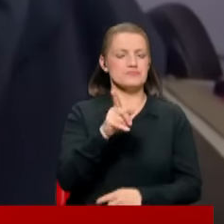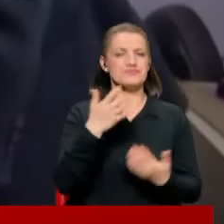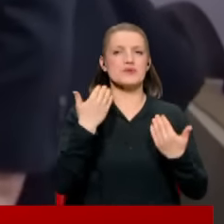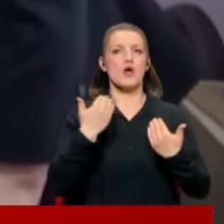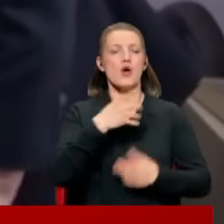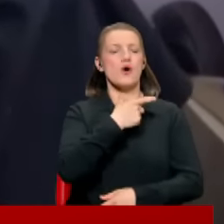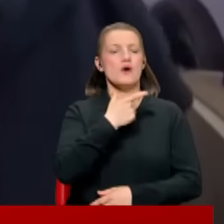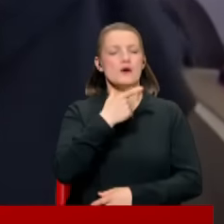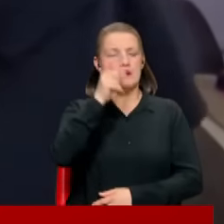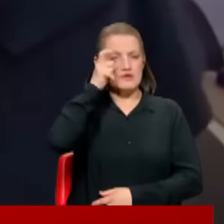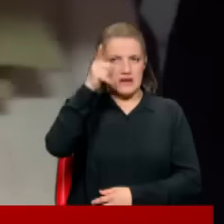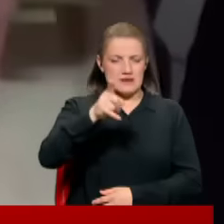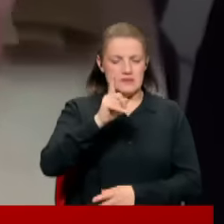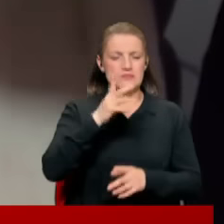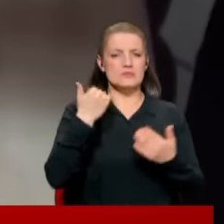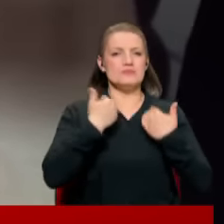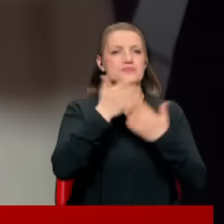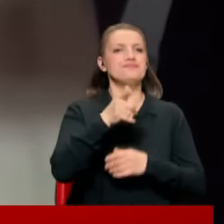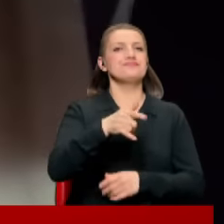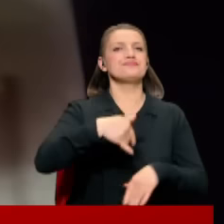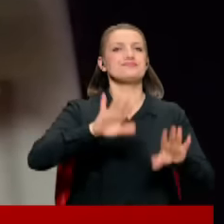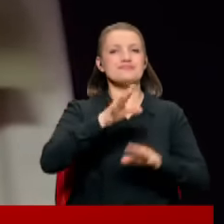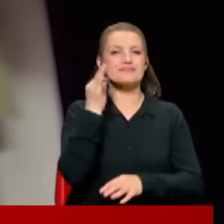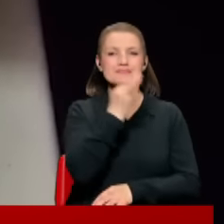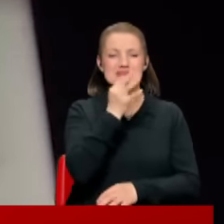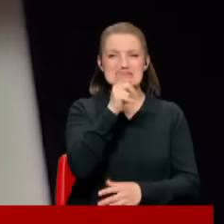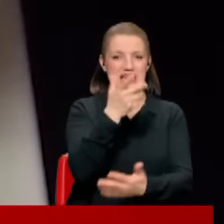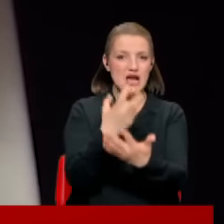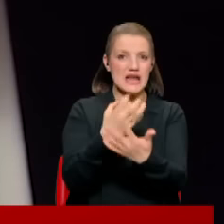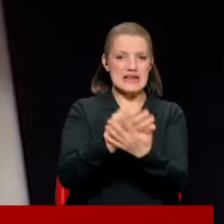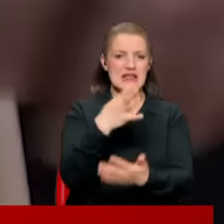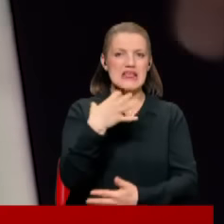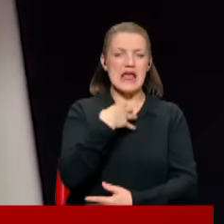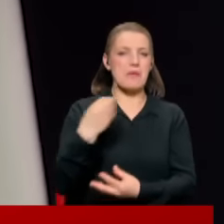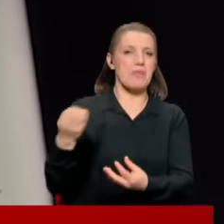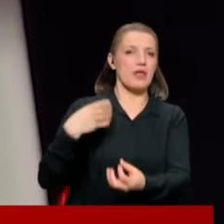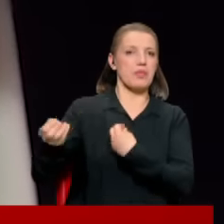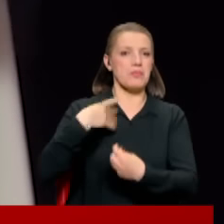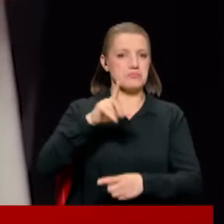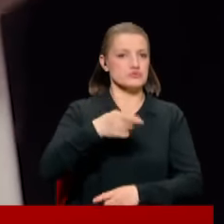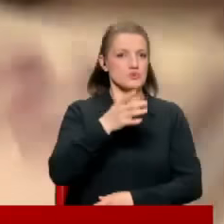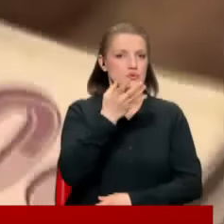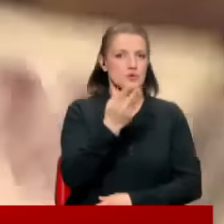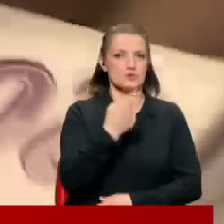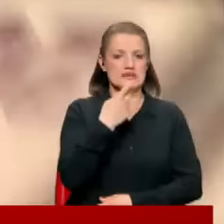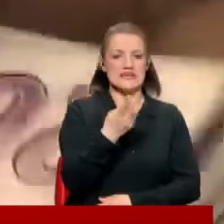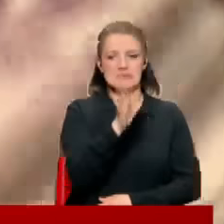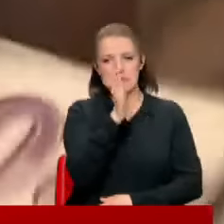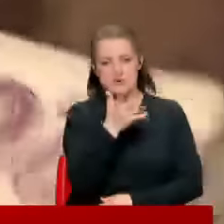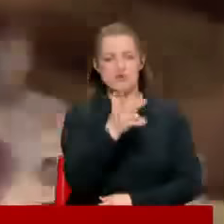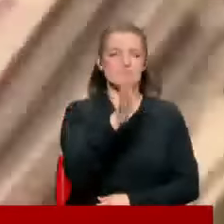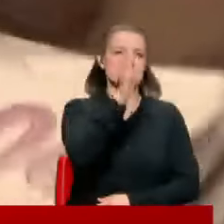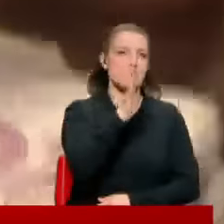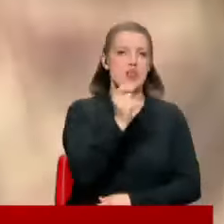Yozgat'ta değil diğer illerde de seçime günler kala benzer ses kayıtlarının kendisine ulaştığını söyledi. 2500-3500